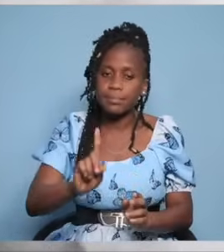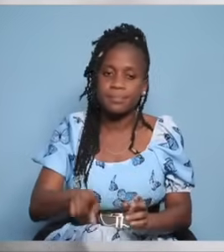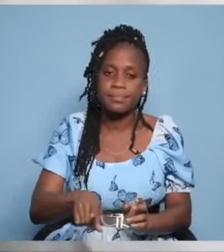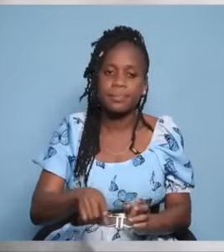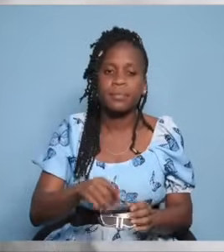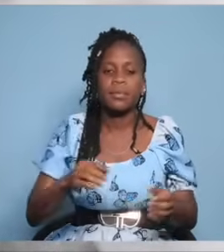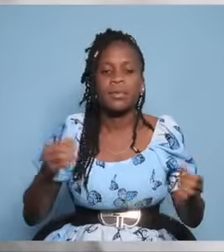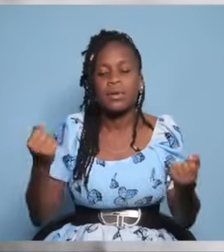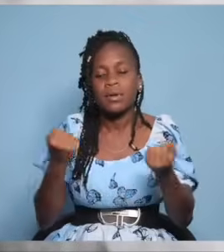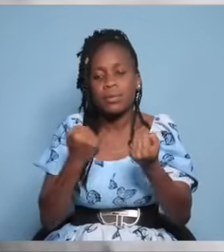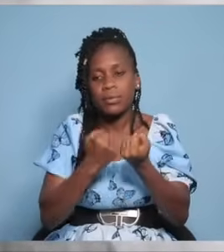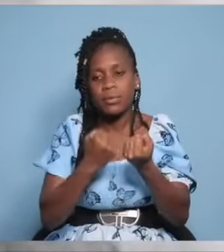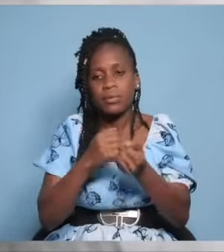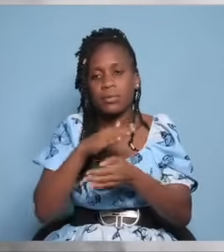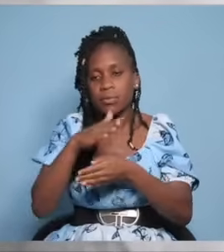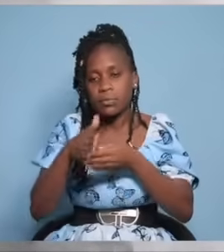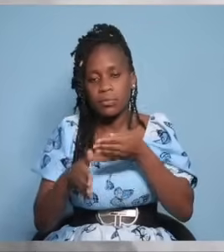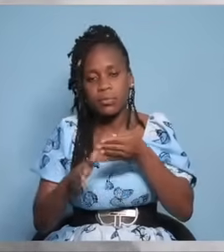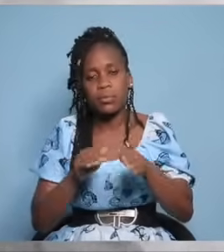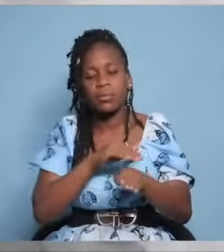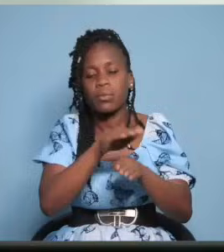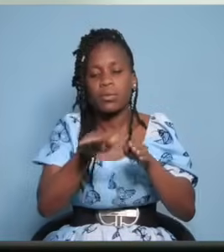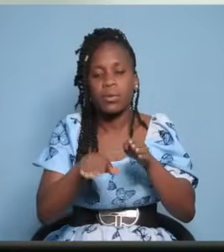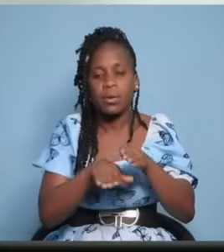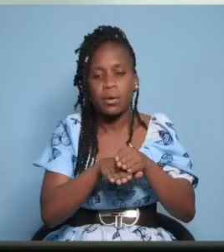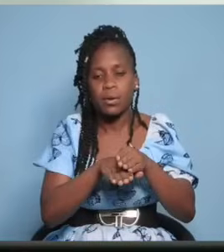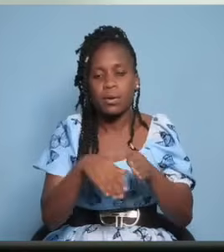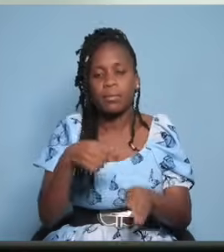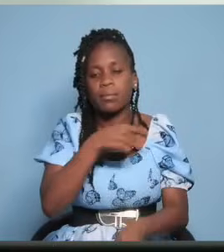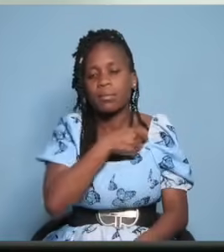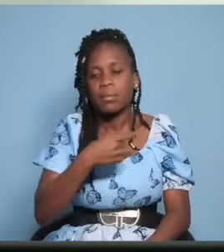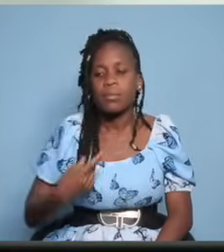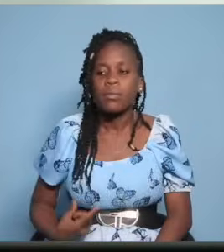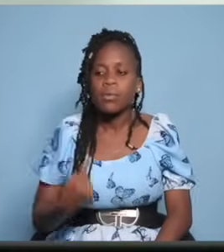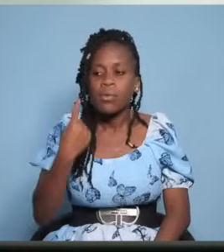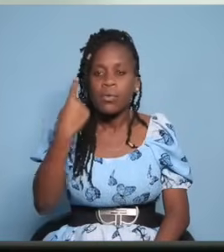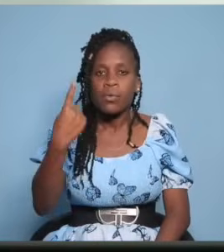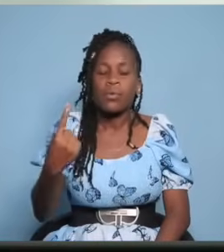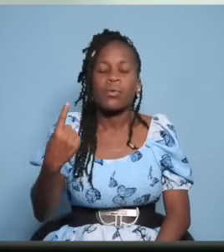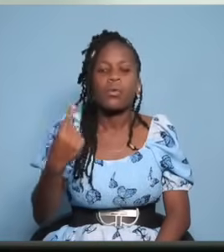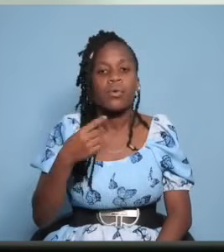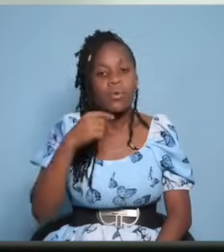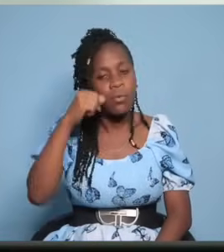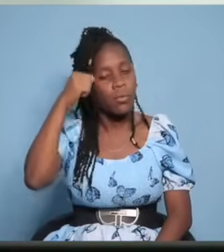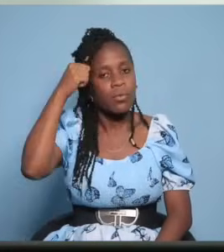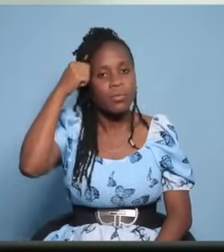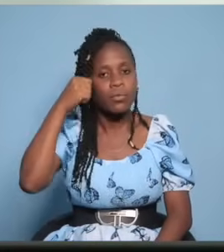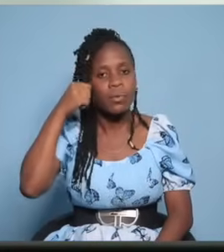Yamesukwa kumaliza kabisa makamu wa rais wa kwanza wa Sudan.